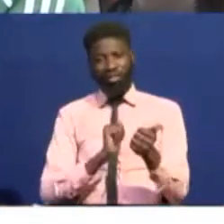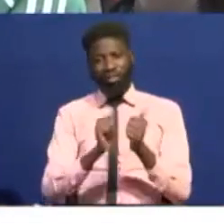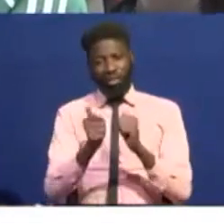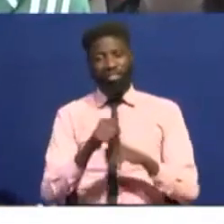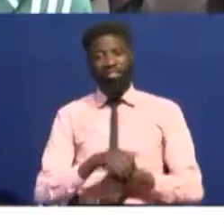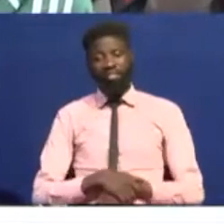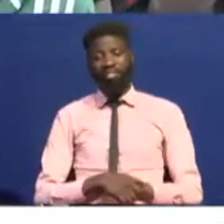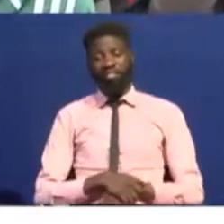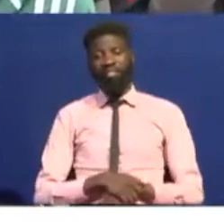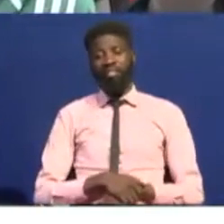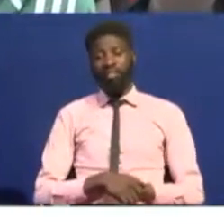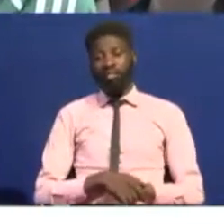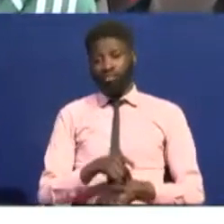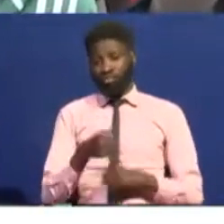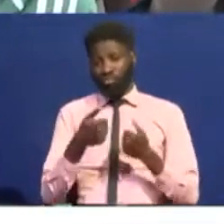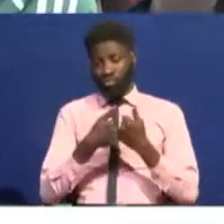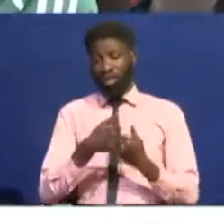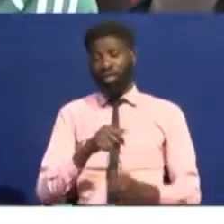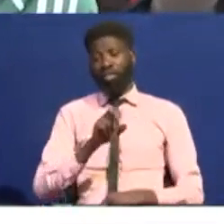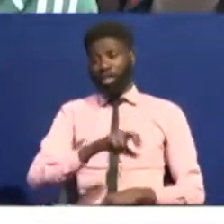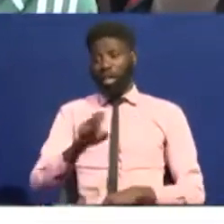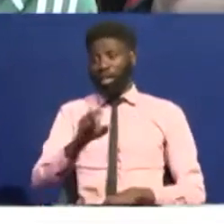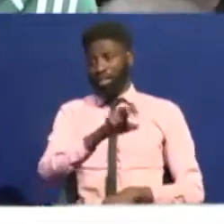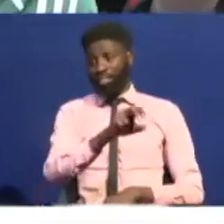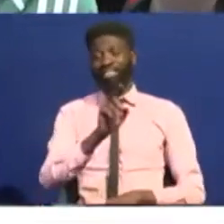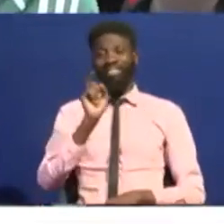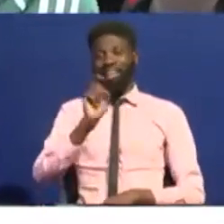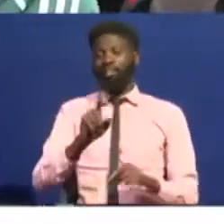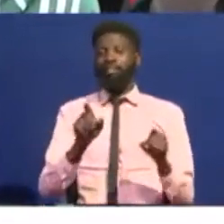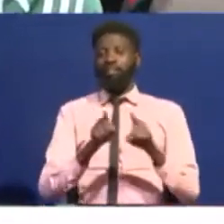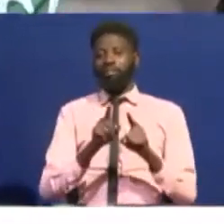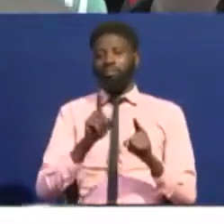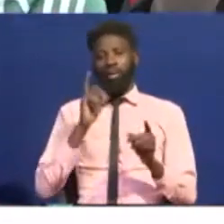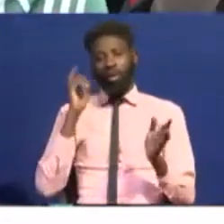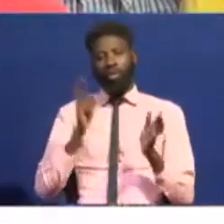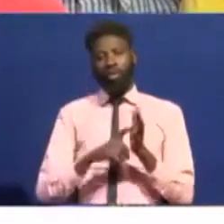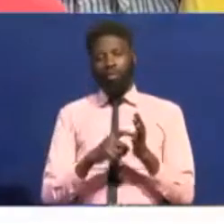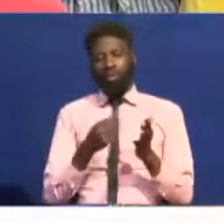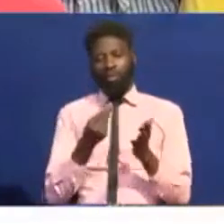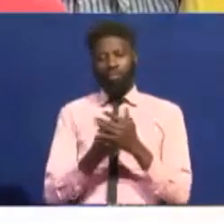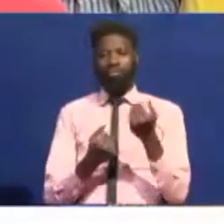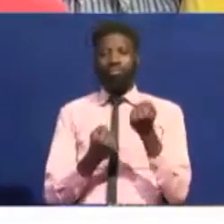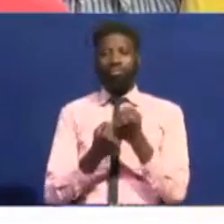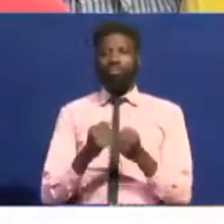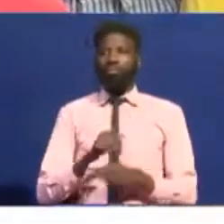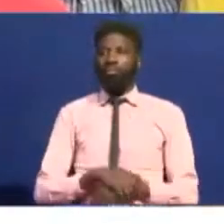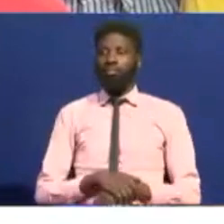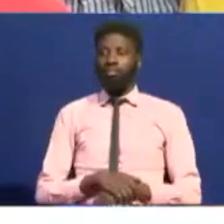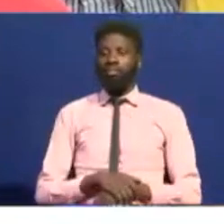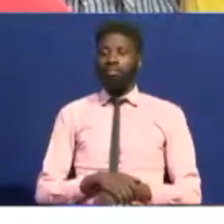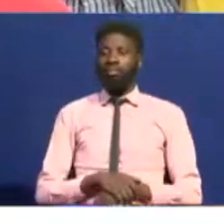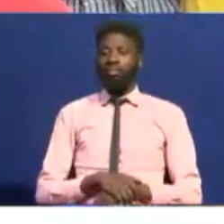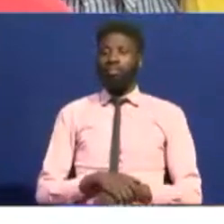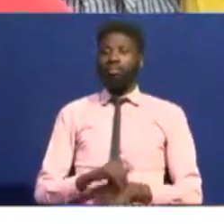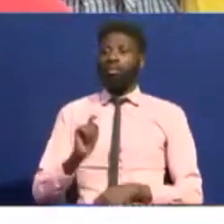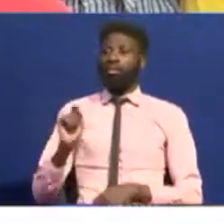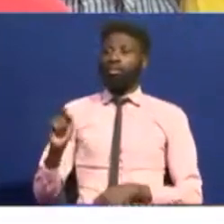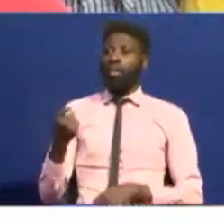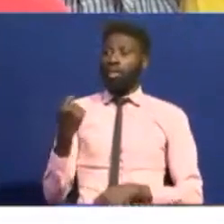checkers, that is both ordinary and casino, deserve recognition and perhaps financial support. Kenya One amekuwa